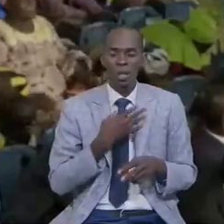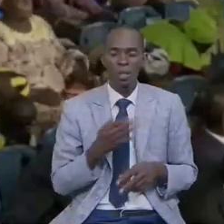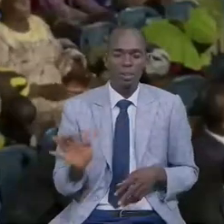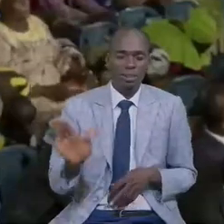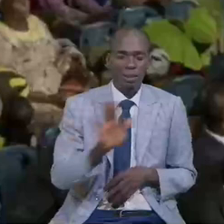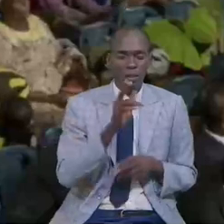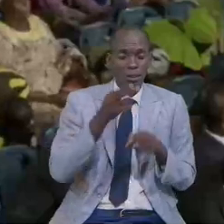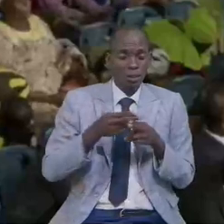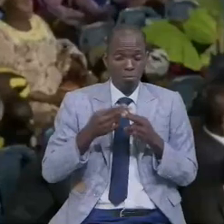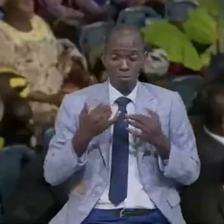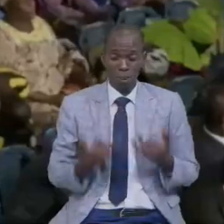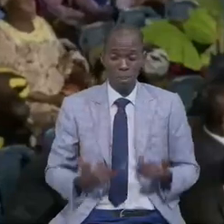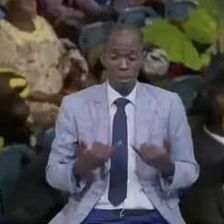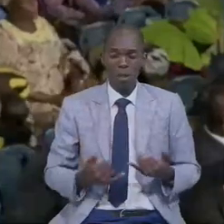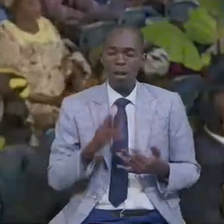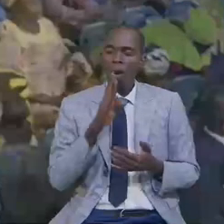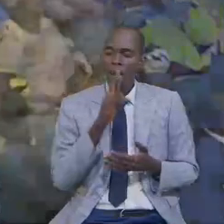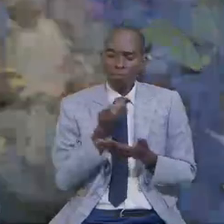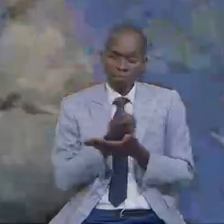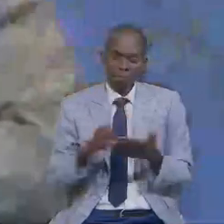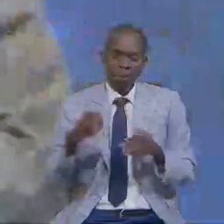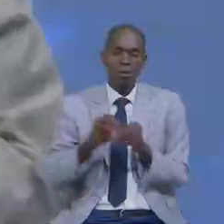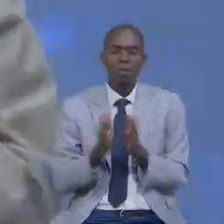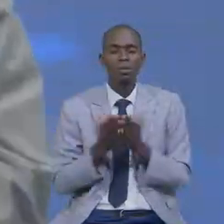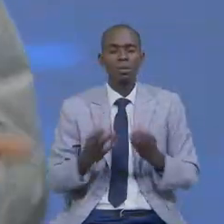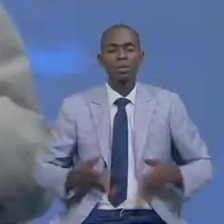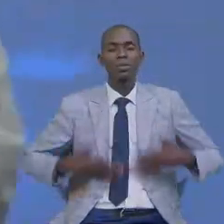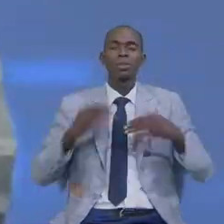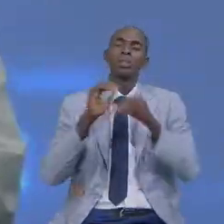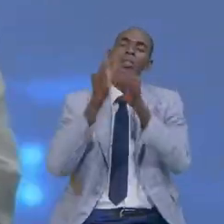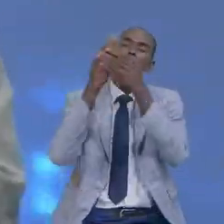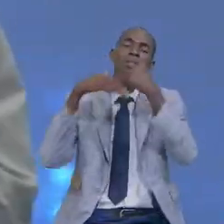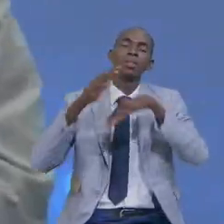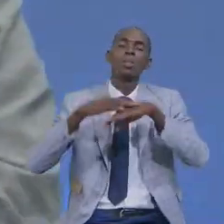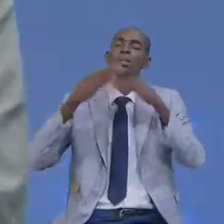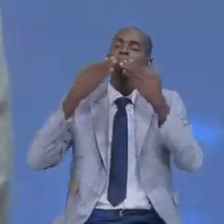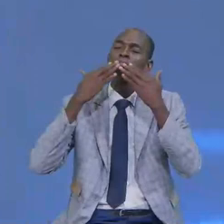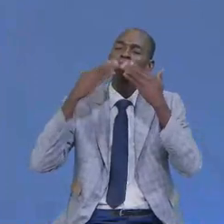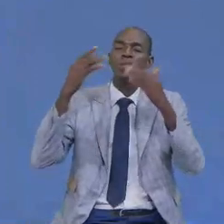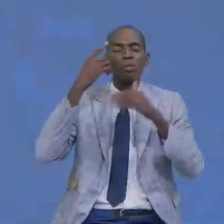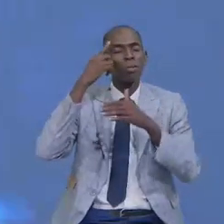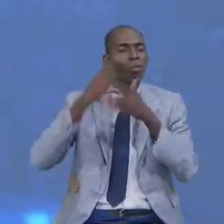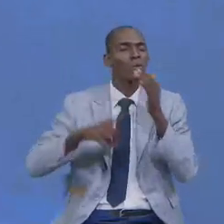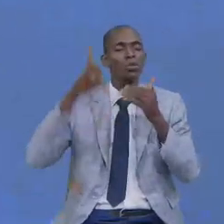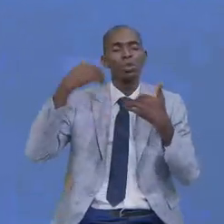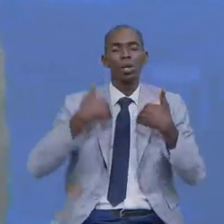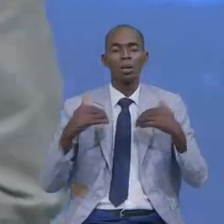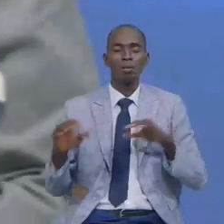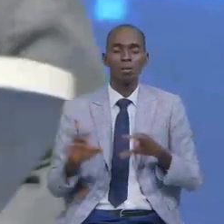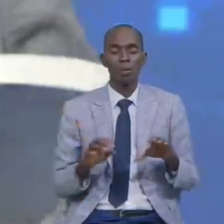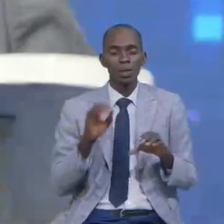maintenant sont dans le livre de vie au ciel. Merci pour ce que tu as fait. Au nom